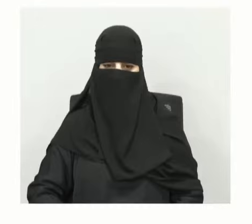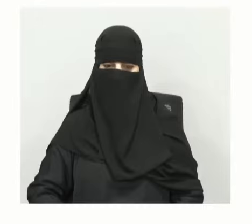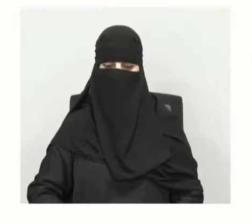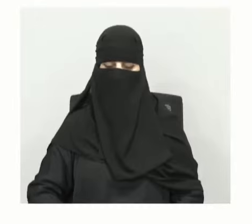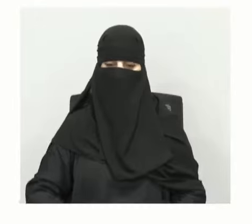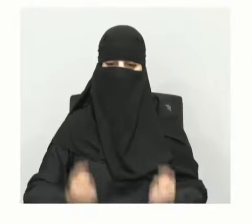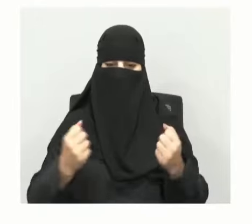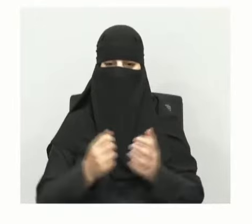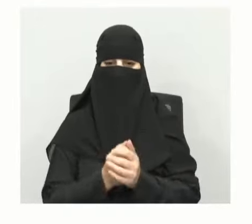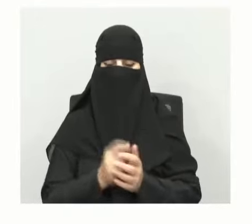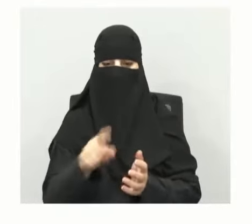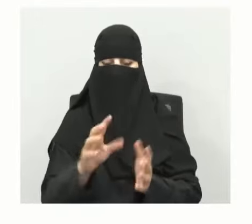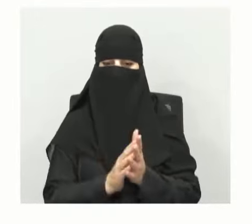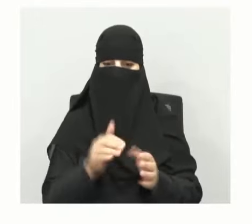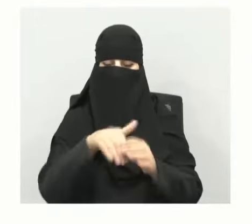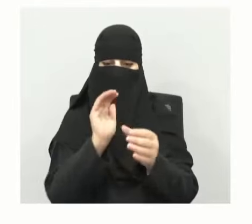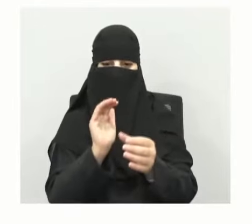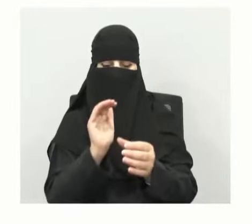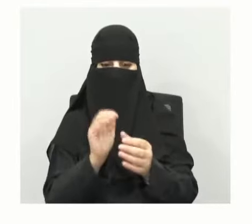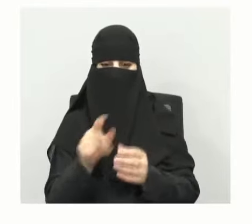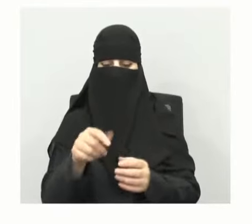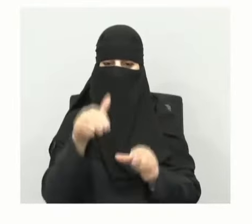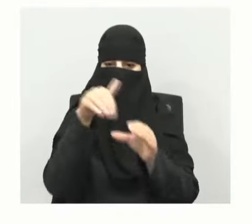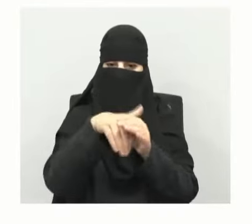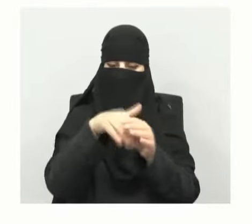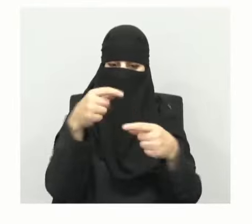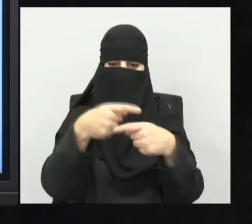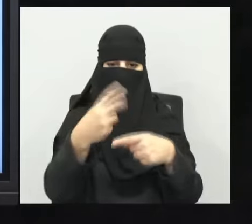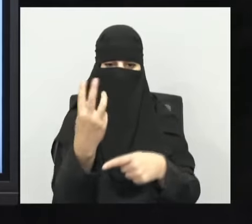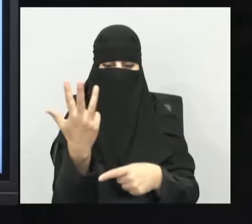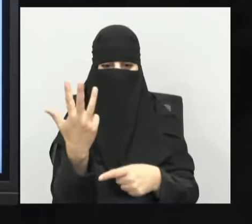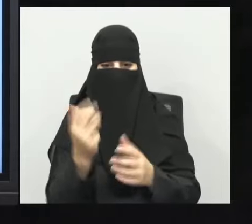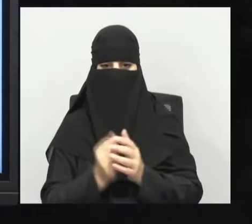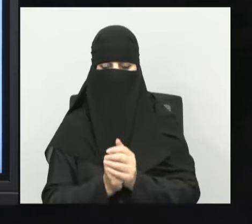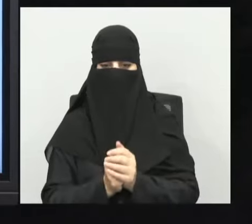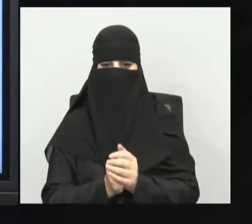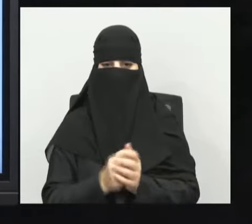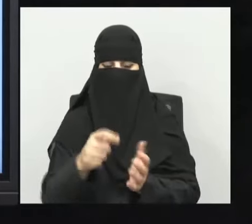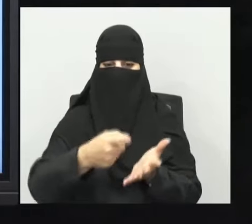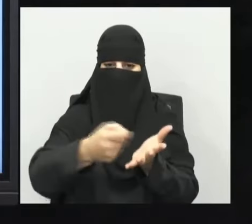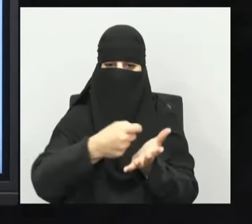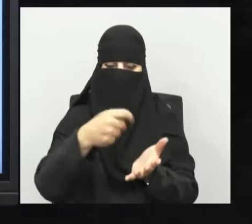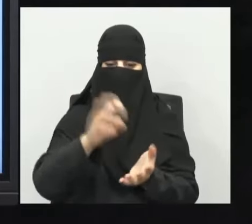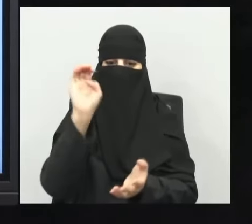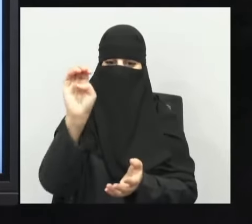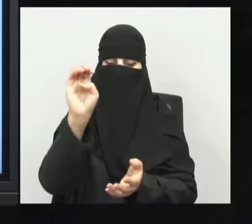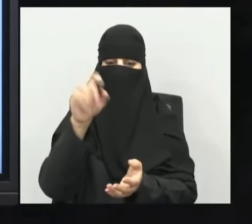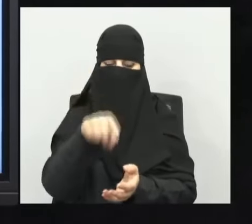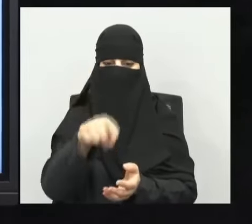ها يا ابطال ماذا ستكون المخرجات لو كانت المدخلات تسعه طيب انا بكتب الان اجابه